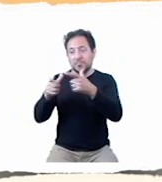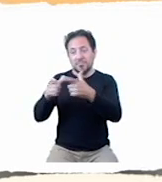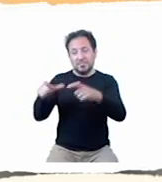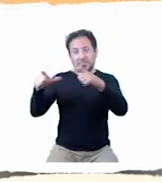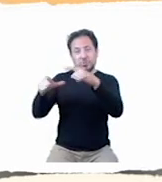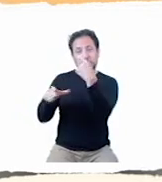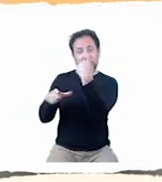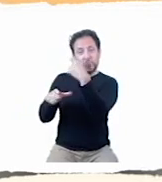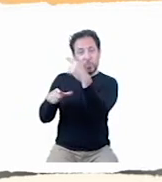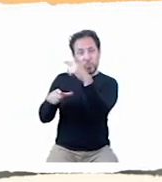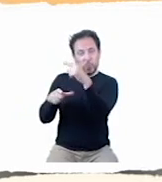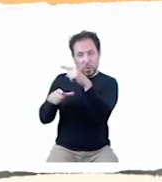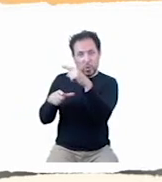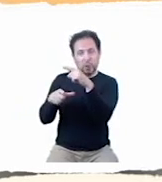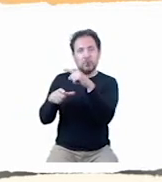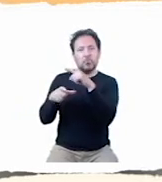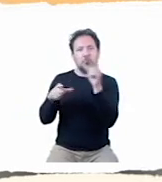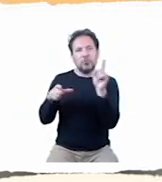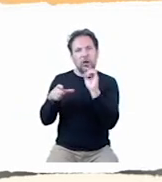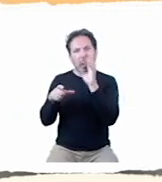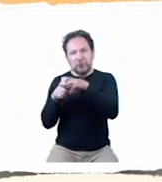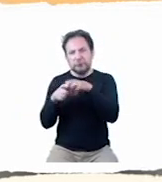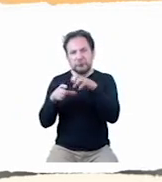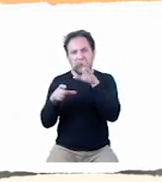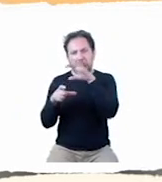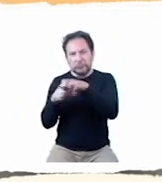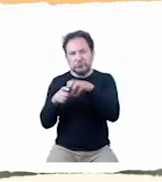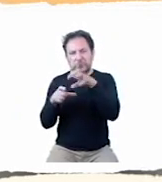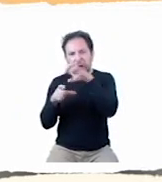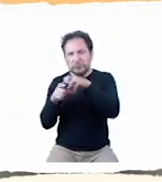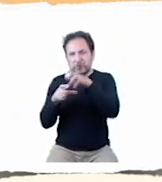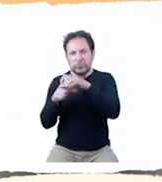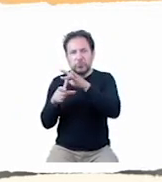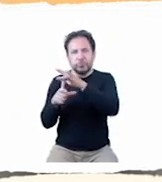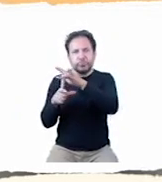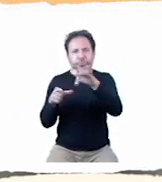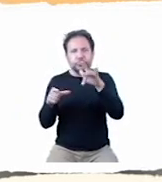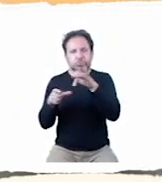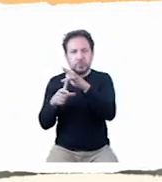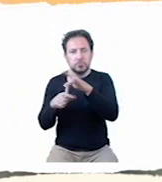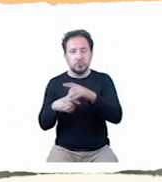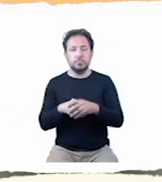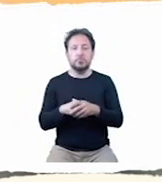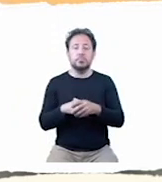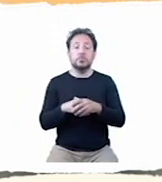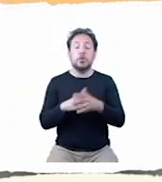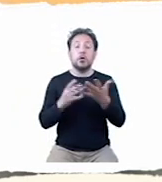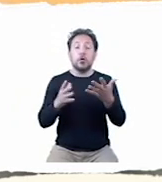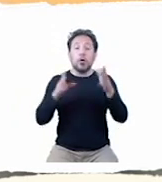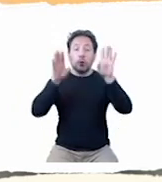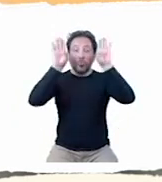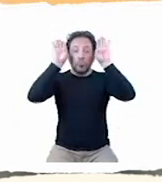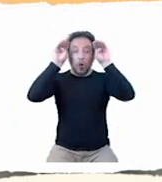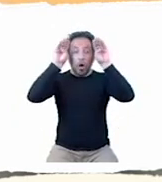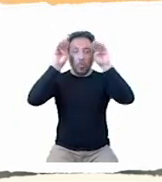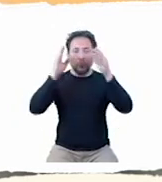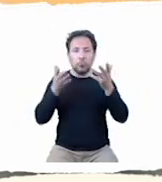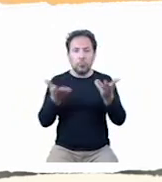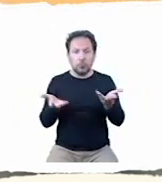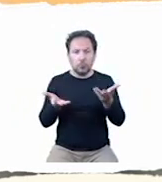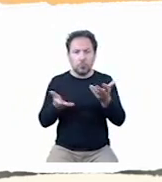non aveva nulla da rosicchiare, se non duri biscotti per cani. Rocky